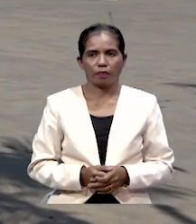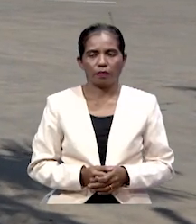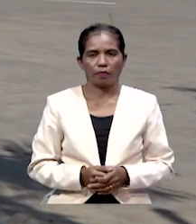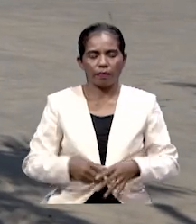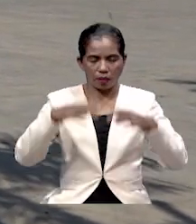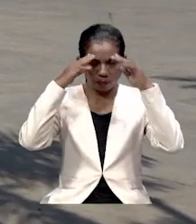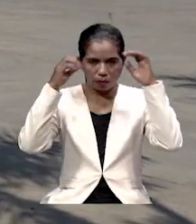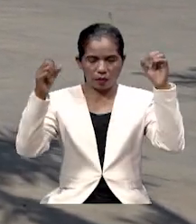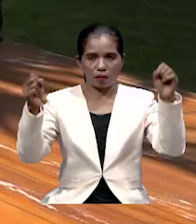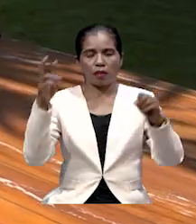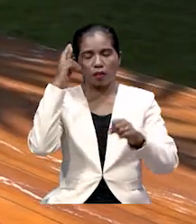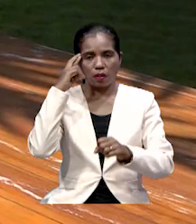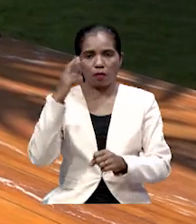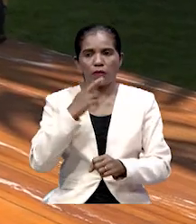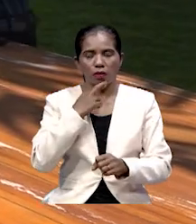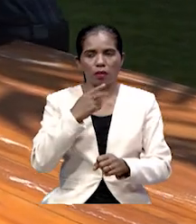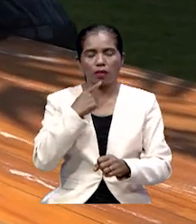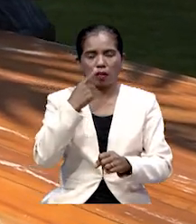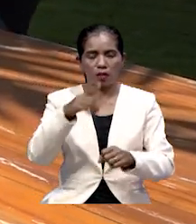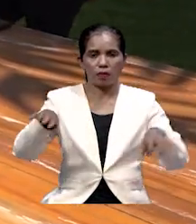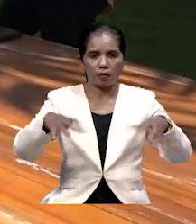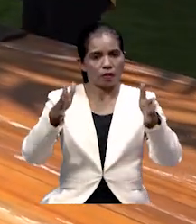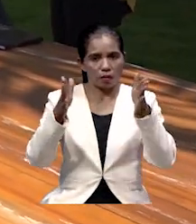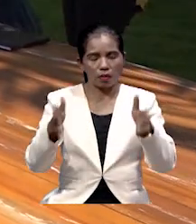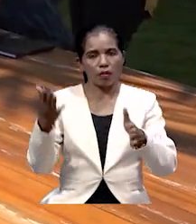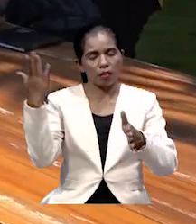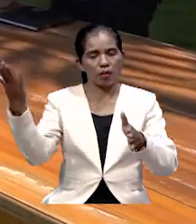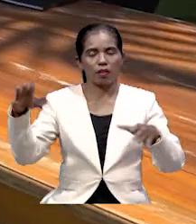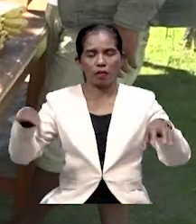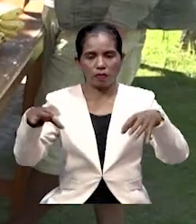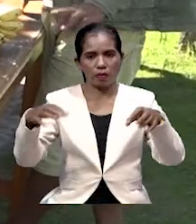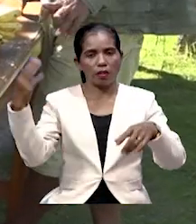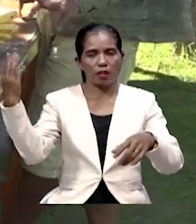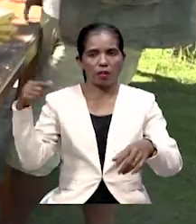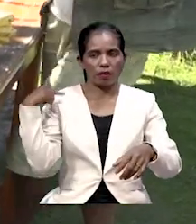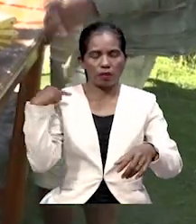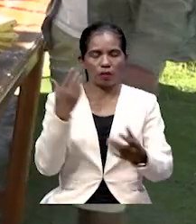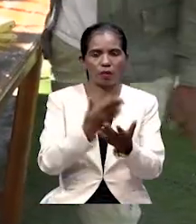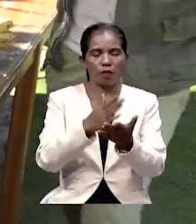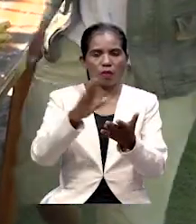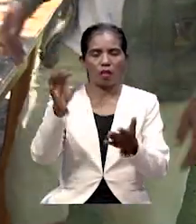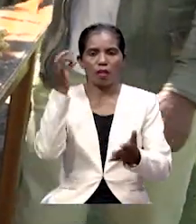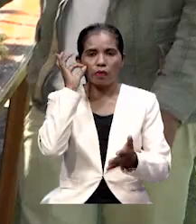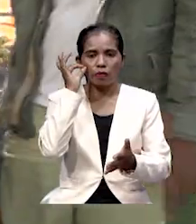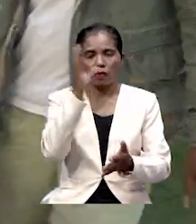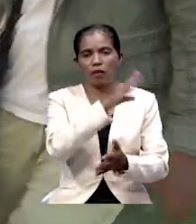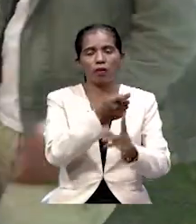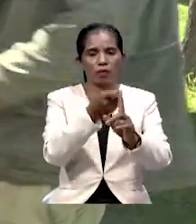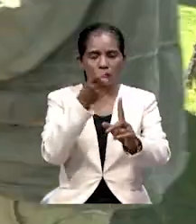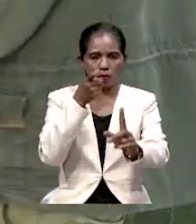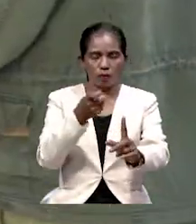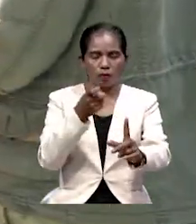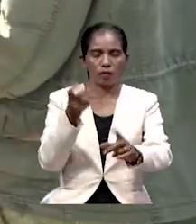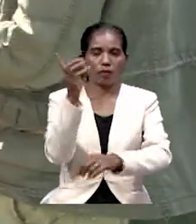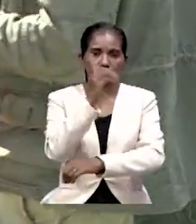Presidente Republika Jujara Mujorta oriente ni funcionário sira nebe serviço e nia gabinete atu hola Ifuan husi negosiante aile basira kada